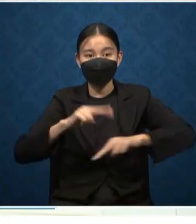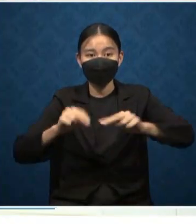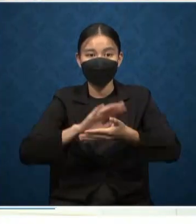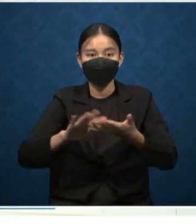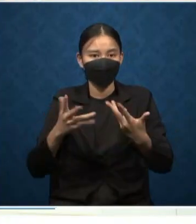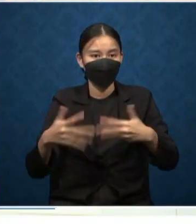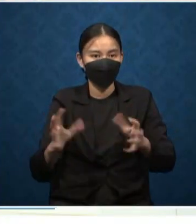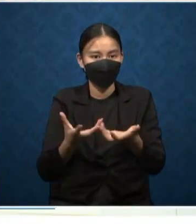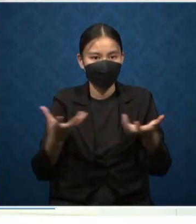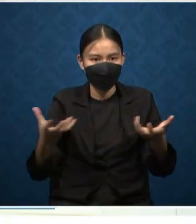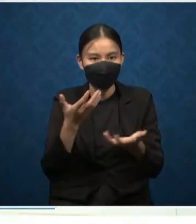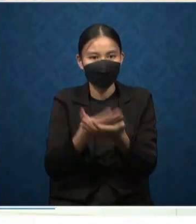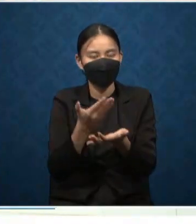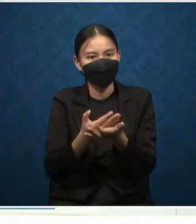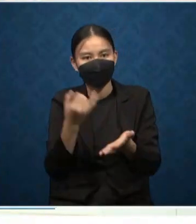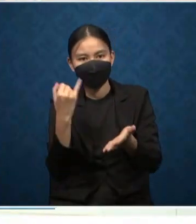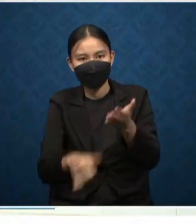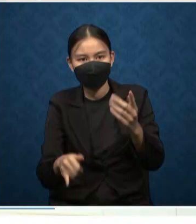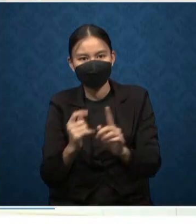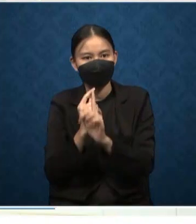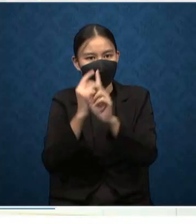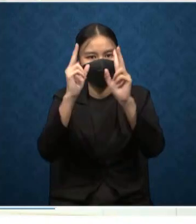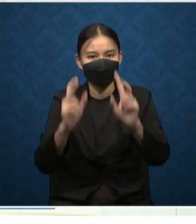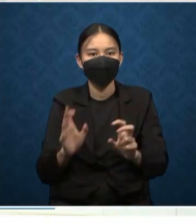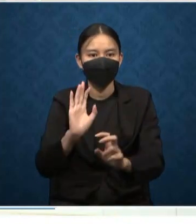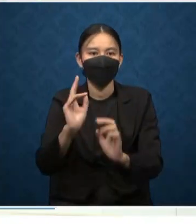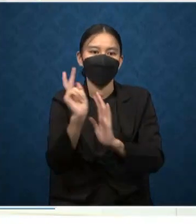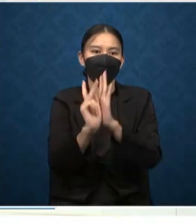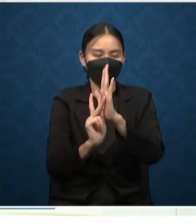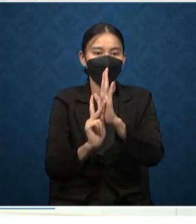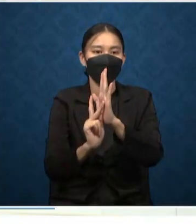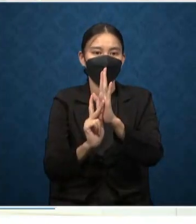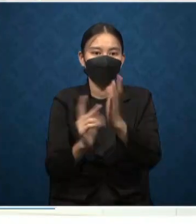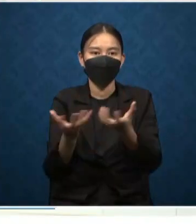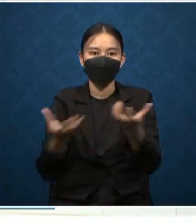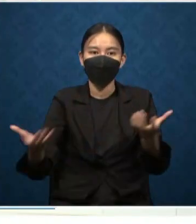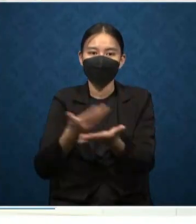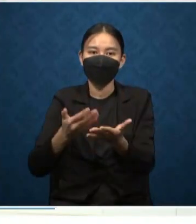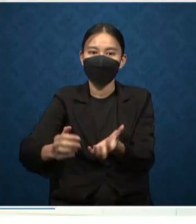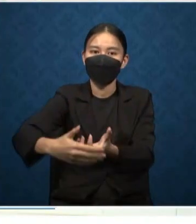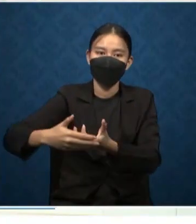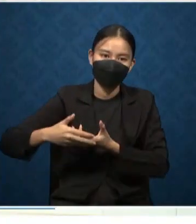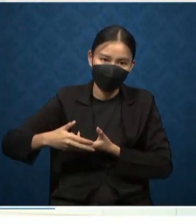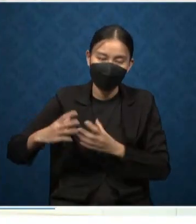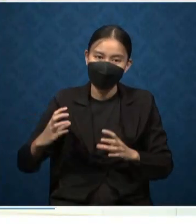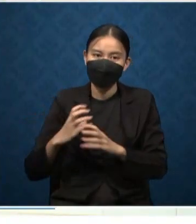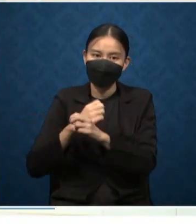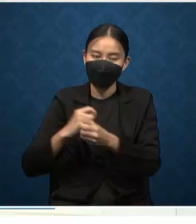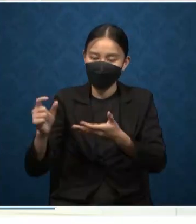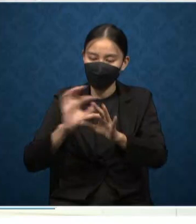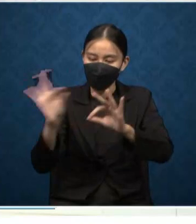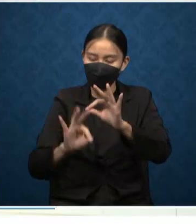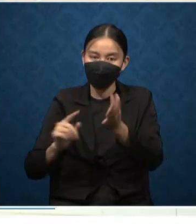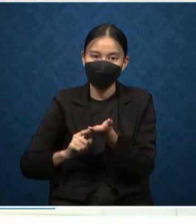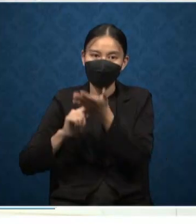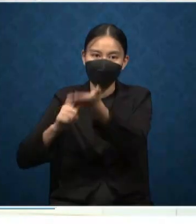ไปพบทัยสนที่เกี่ยวกับการความผิตามบทนิยามของกฎหมายก็จะตองมการยึดอายัต แล้วก็สรุปสำนวนส่พนธิงายการ